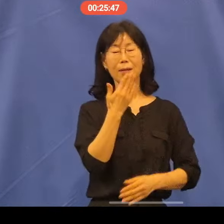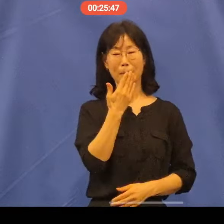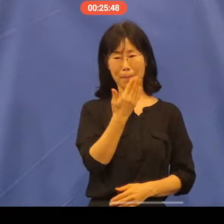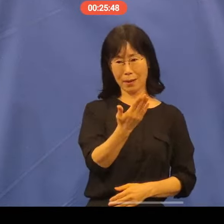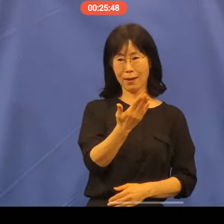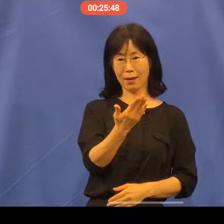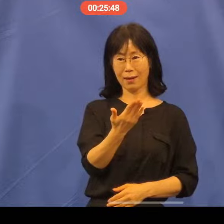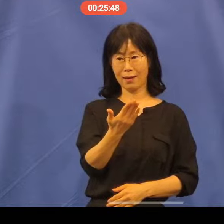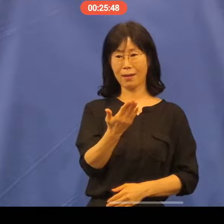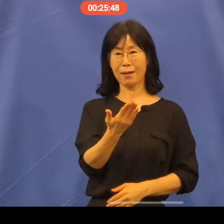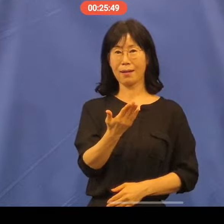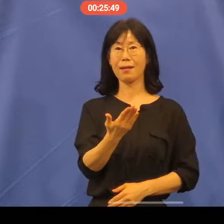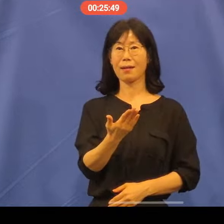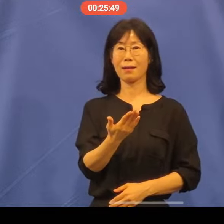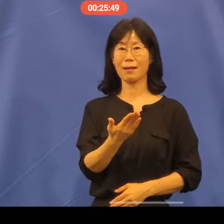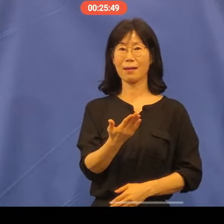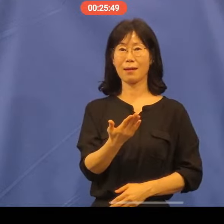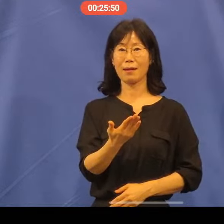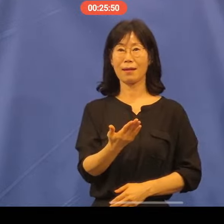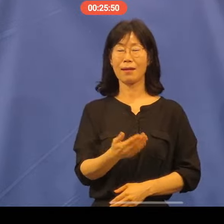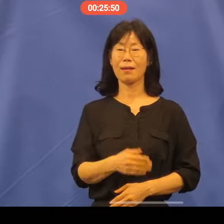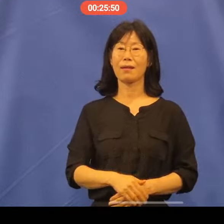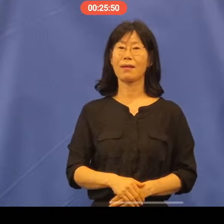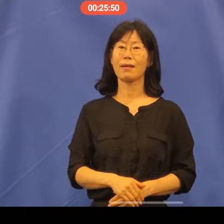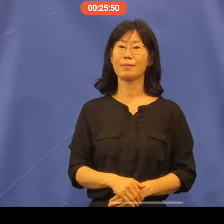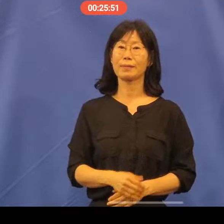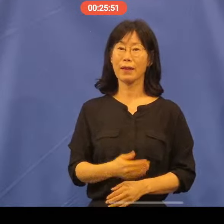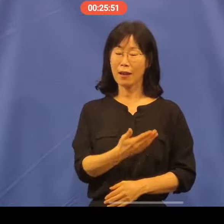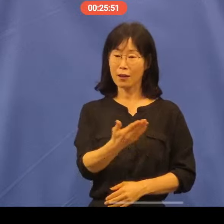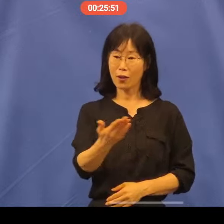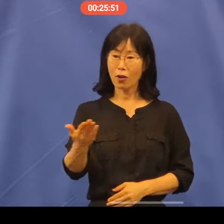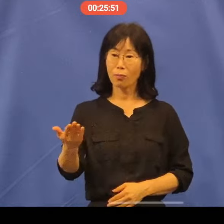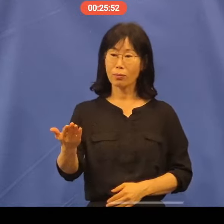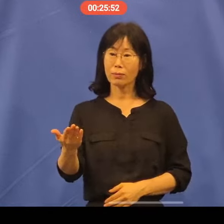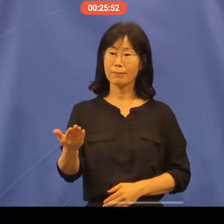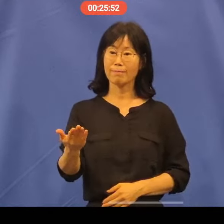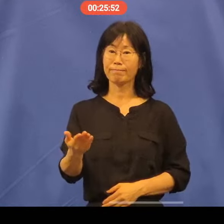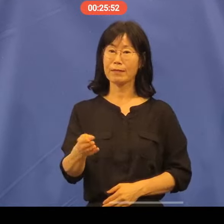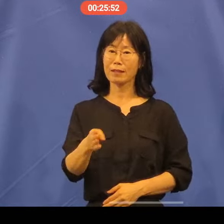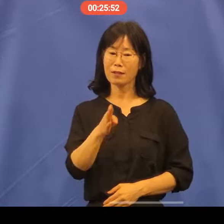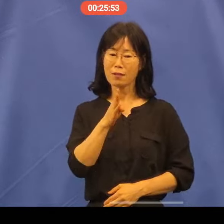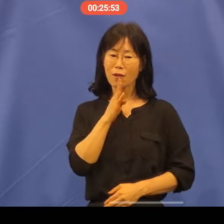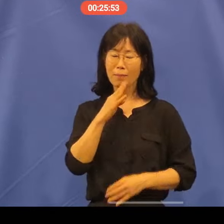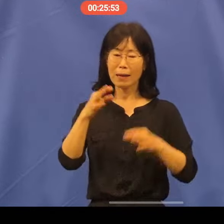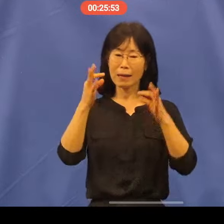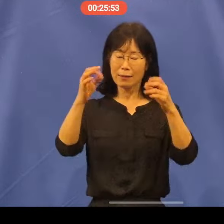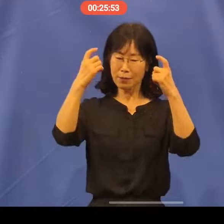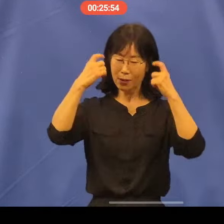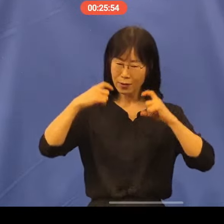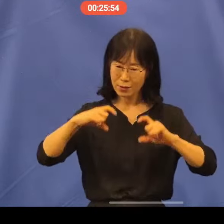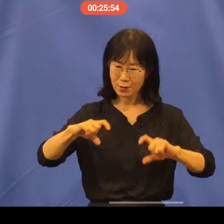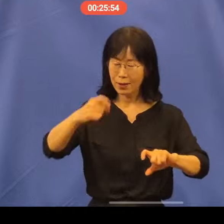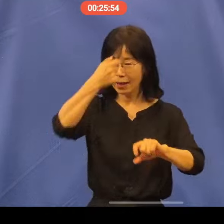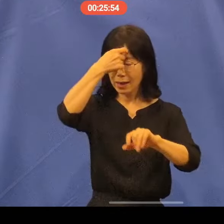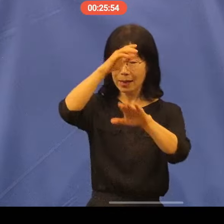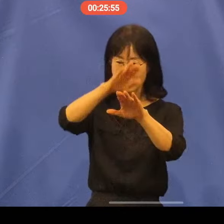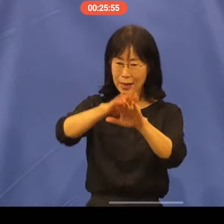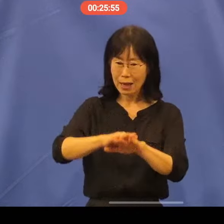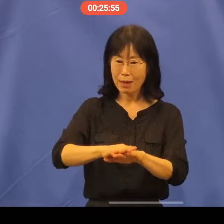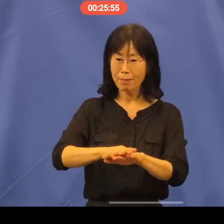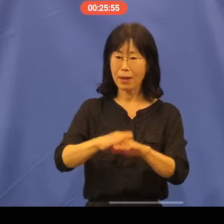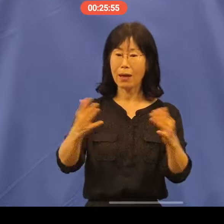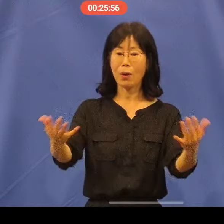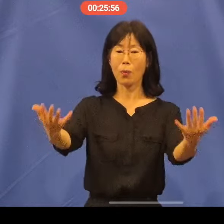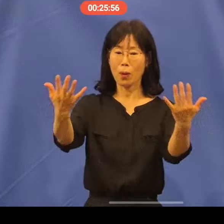그냥 없어요. 눈 녹듯 다 없어져 버려요. 그래서 여러분들이 정말 이 금요일 날도 오셔서 여러분들이 온전히